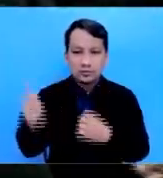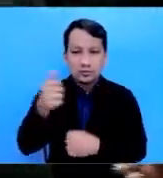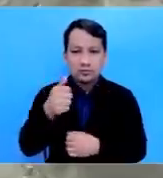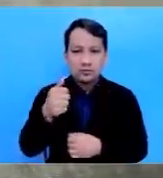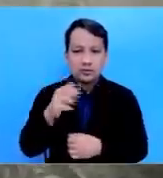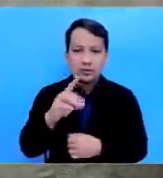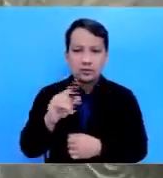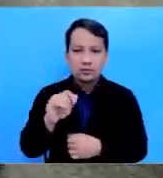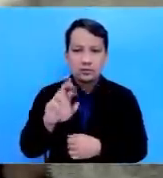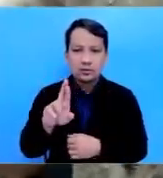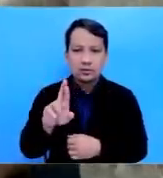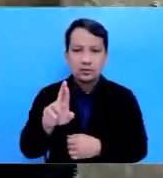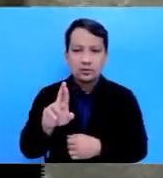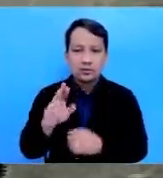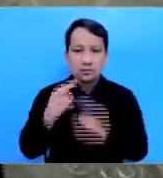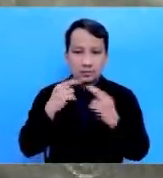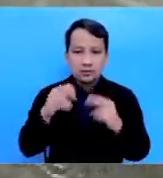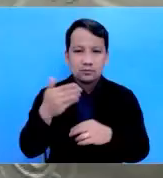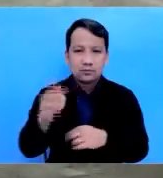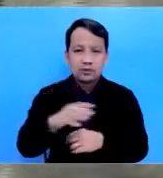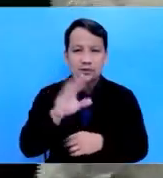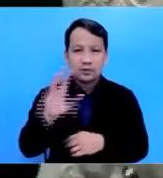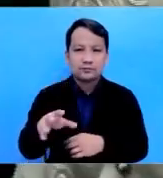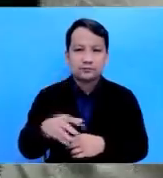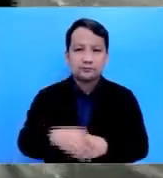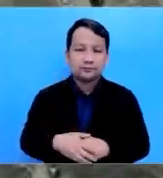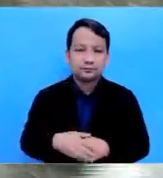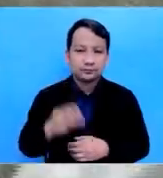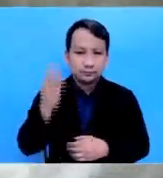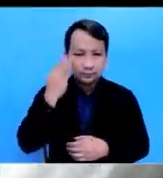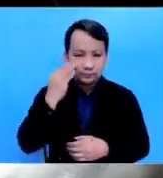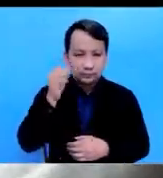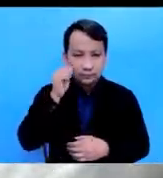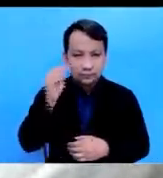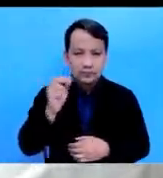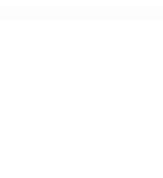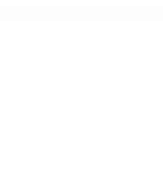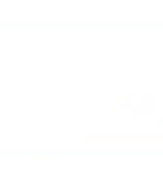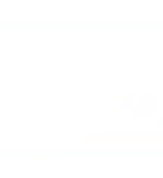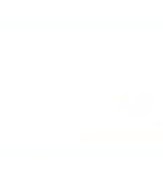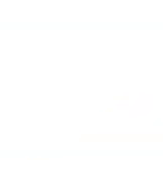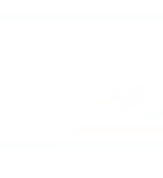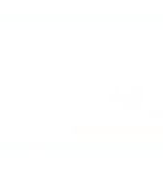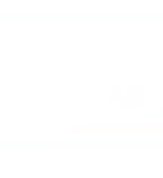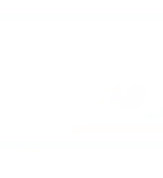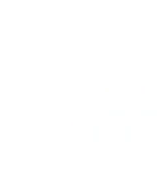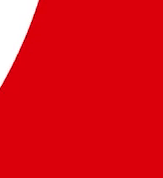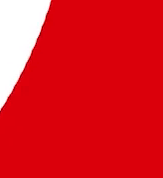Transportation. Nagbabalita mula sa frontline, Marlene Alcaide, News 5.